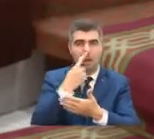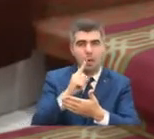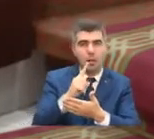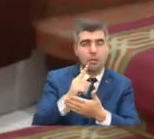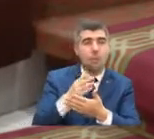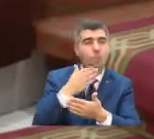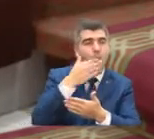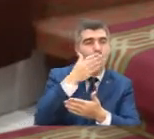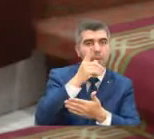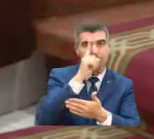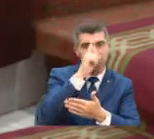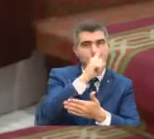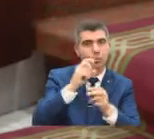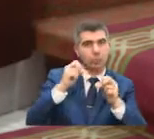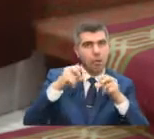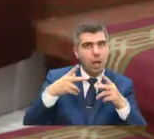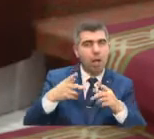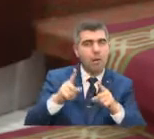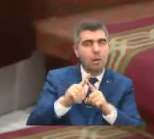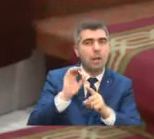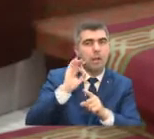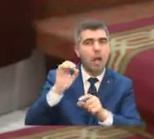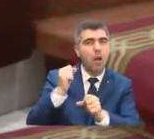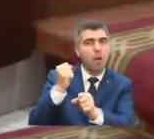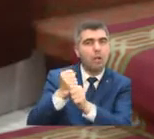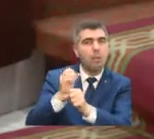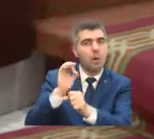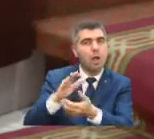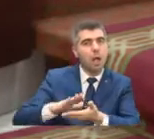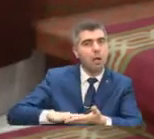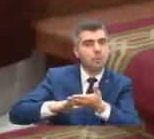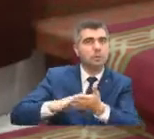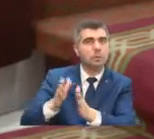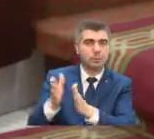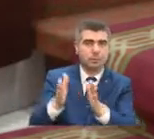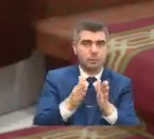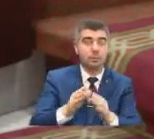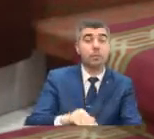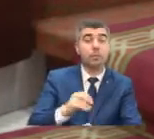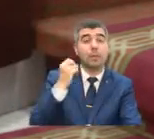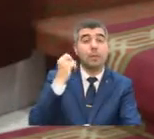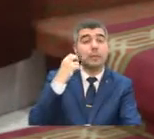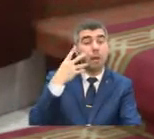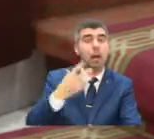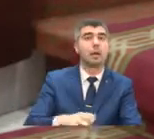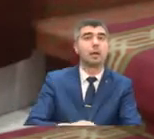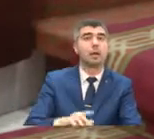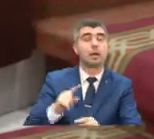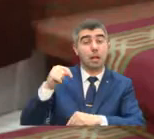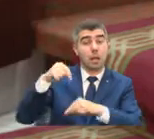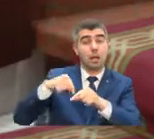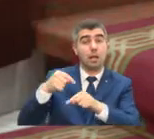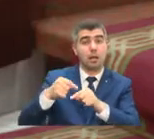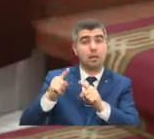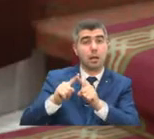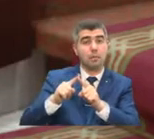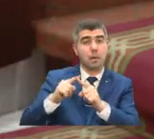المستقبل يعني يوفوا بهذه المشاريع ديالهم. في تمارا كاين مشاريع الان